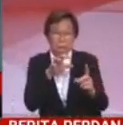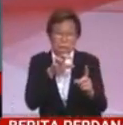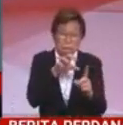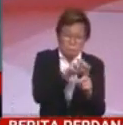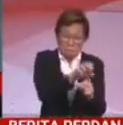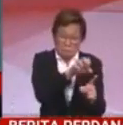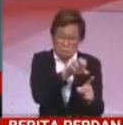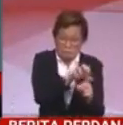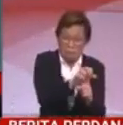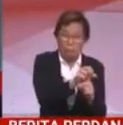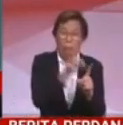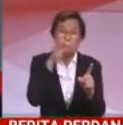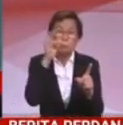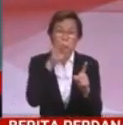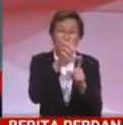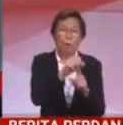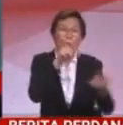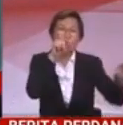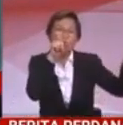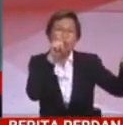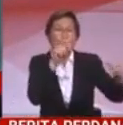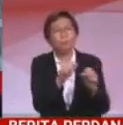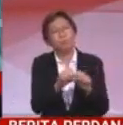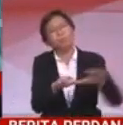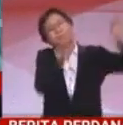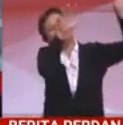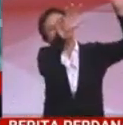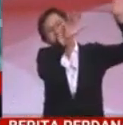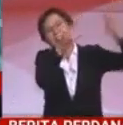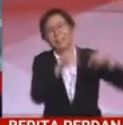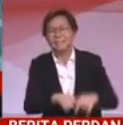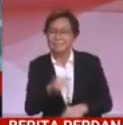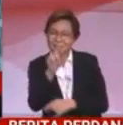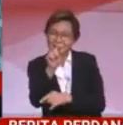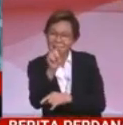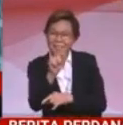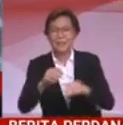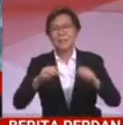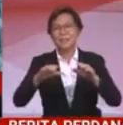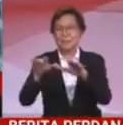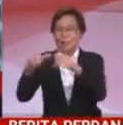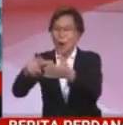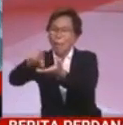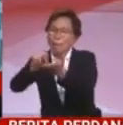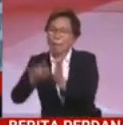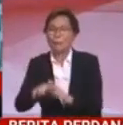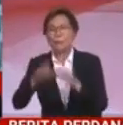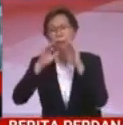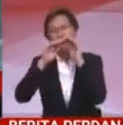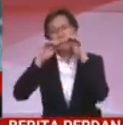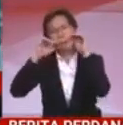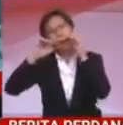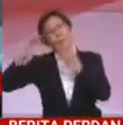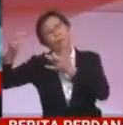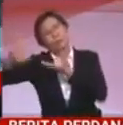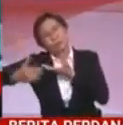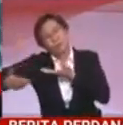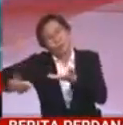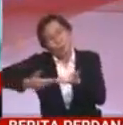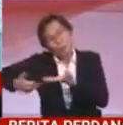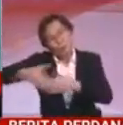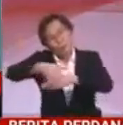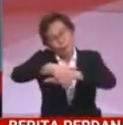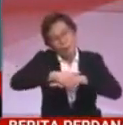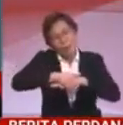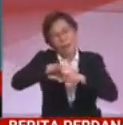Larry, merpati berkenan berjaya melepaskan diri. Ia sedikit sebanyak menceriakan kumpulan pengamal media yang menunggu hasil perbincangan Britain